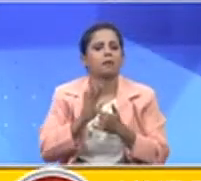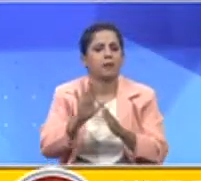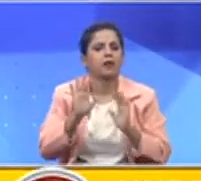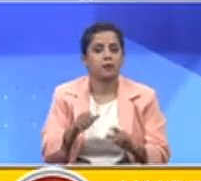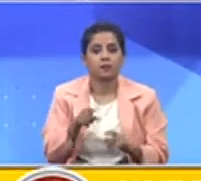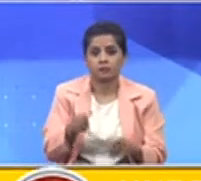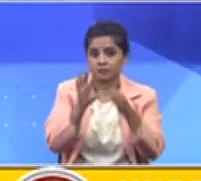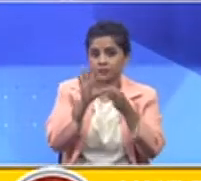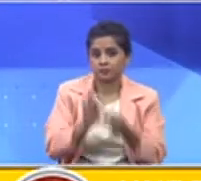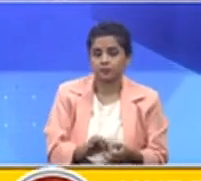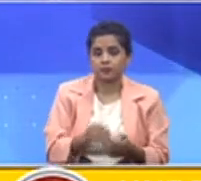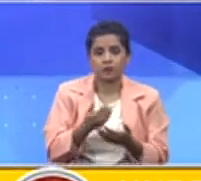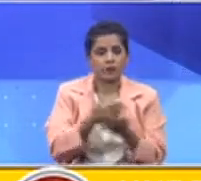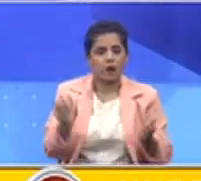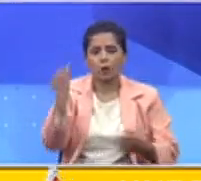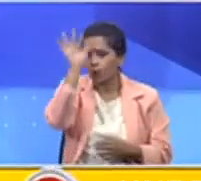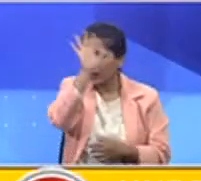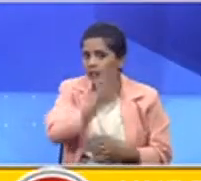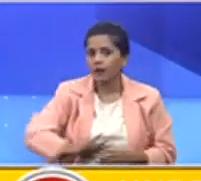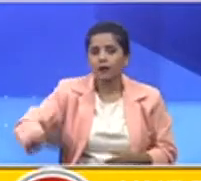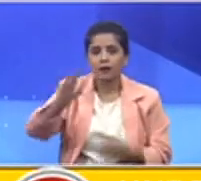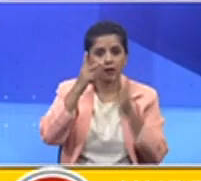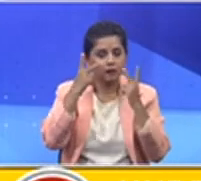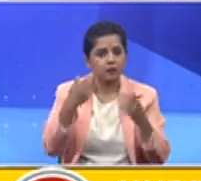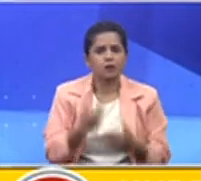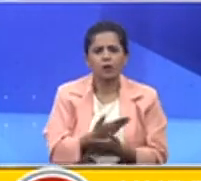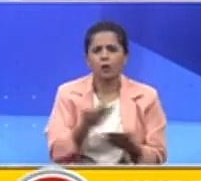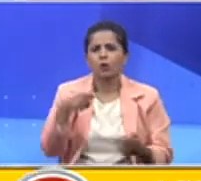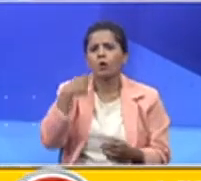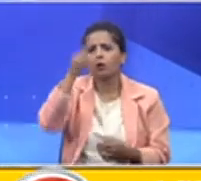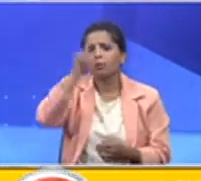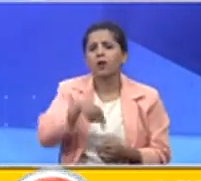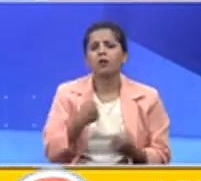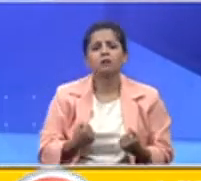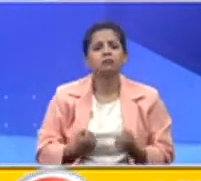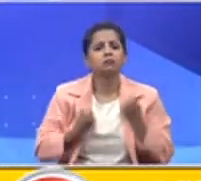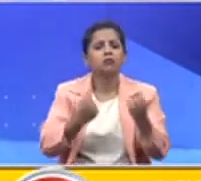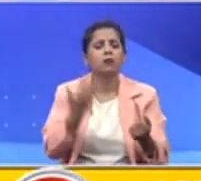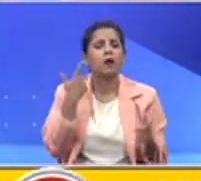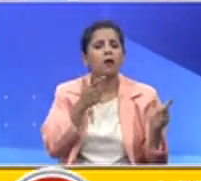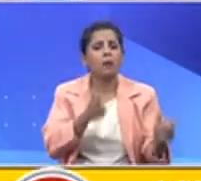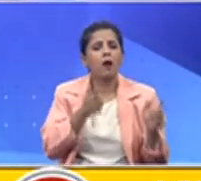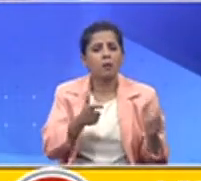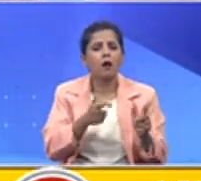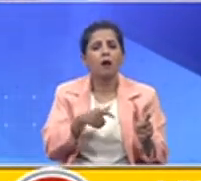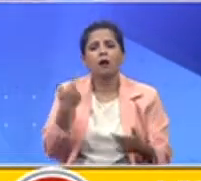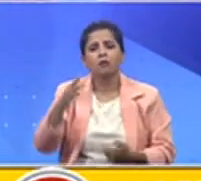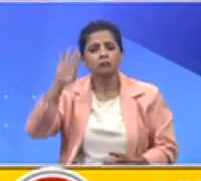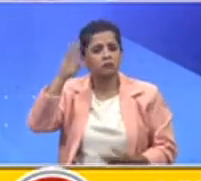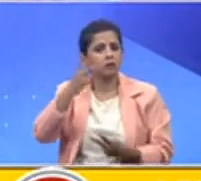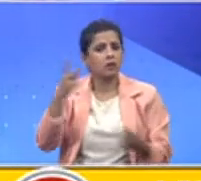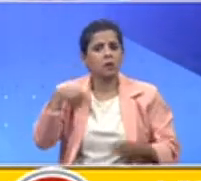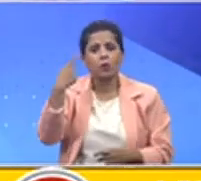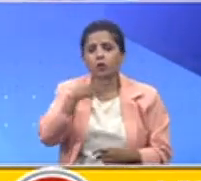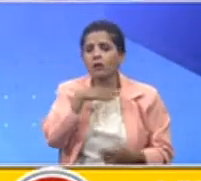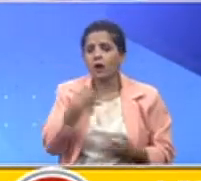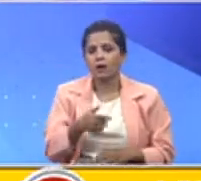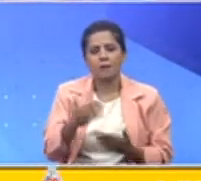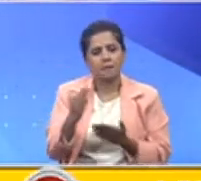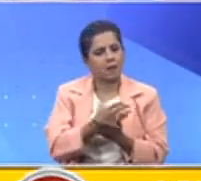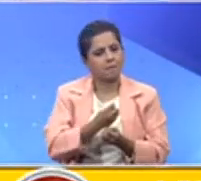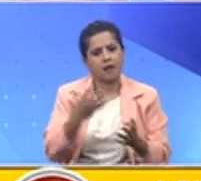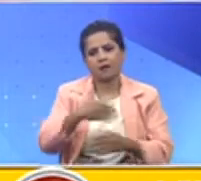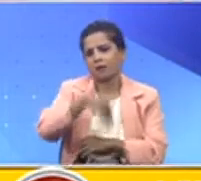तहट देश भर में हमारे अमर बलिदानियों की स्मृति में अनेक कारकम आयोजित